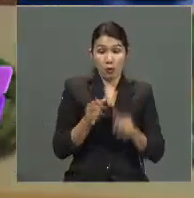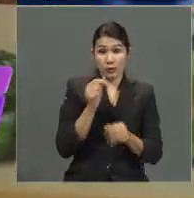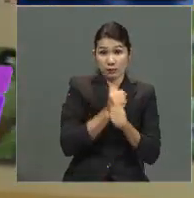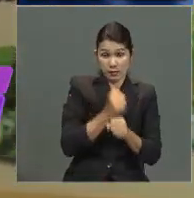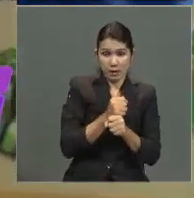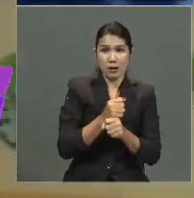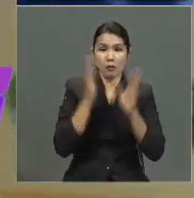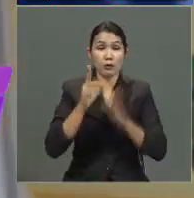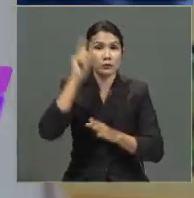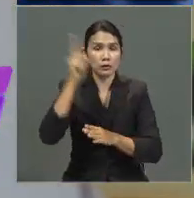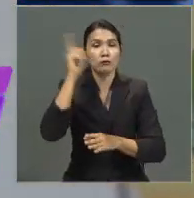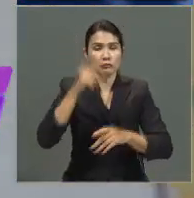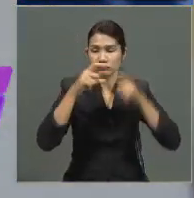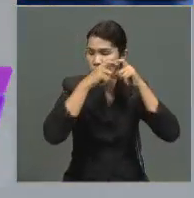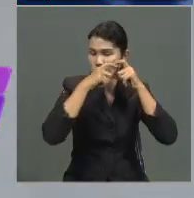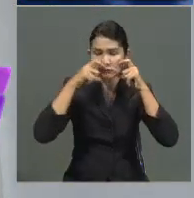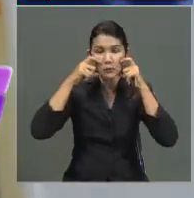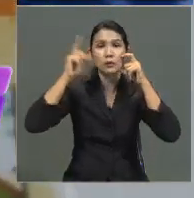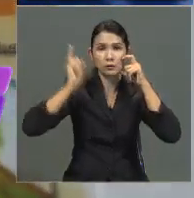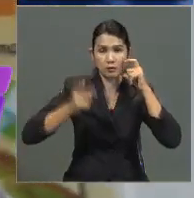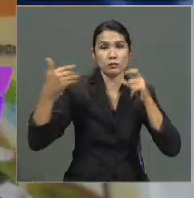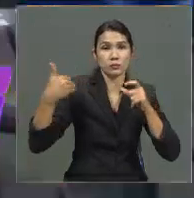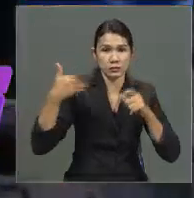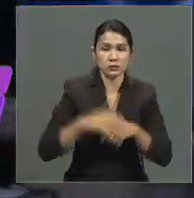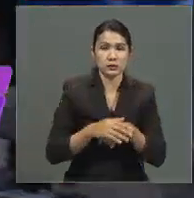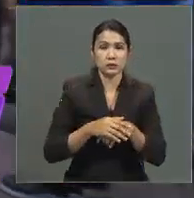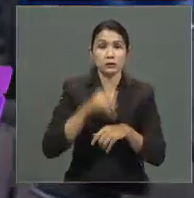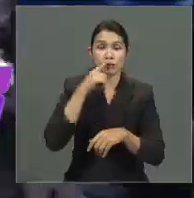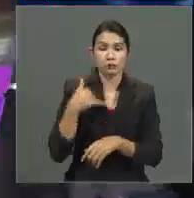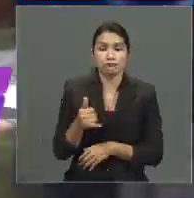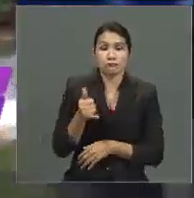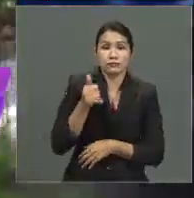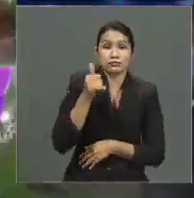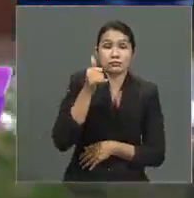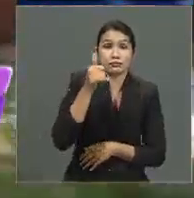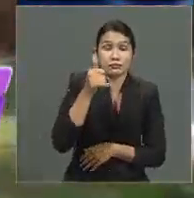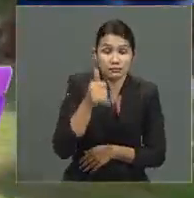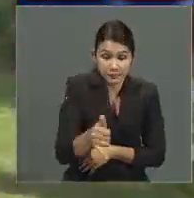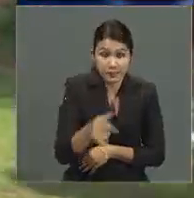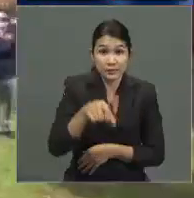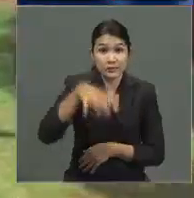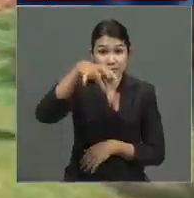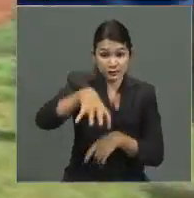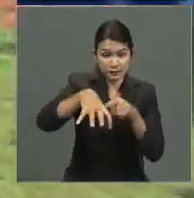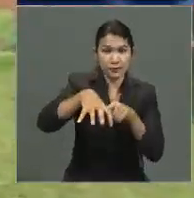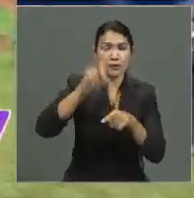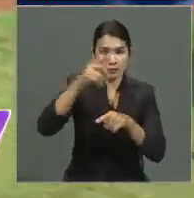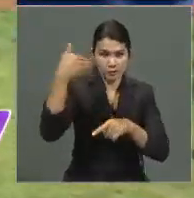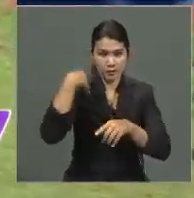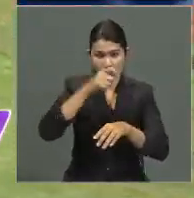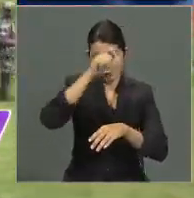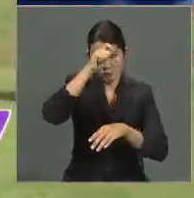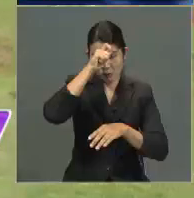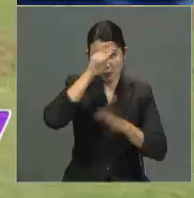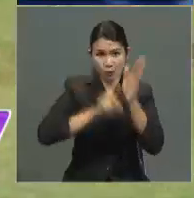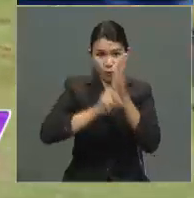มหน้ากากอนามัยหรือสวมหน้ากากผ้าทุกคนเมื่อมาถึงอุทยานแห่งชาติต้องผ่านการตรวจวัดอุณหภูมิที่จุดคัดกร